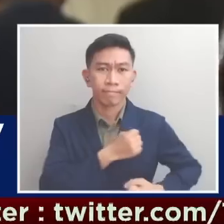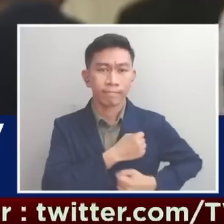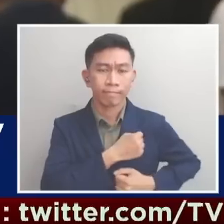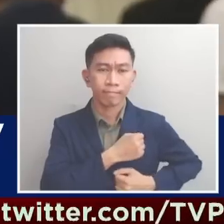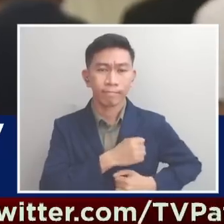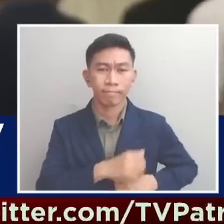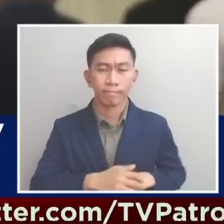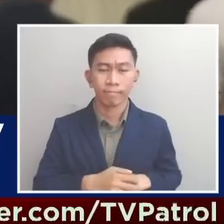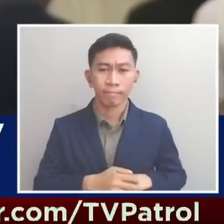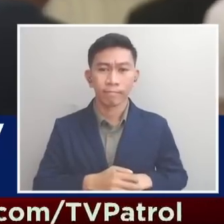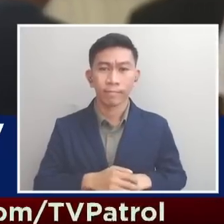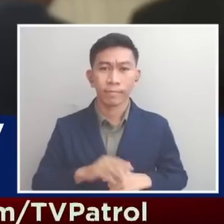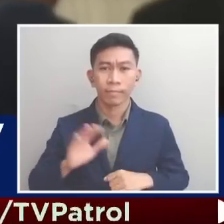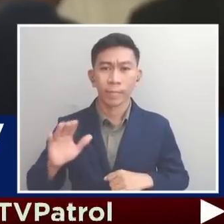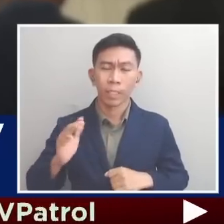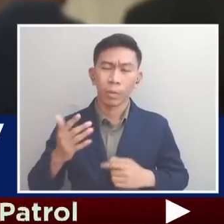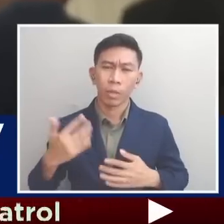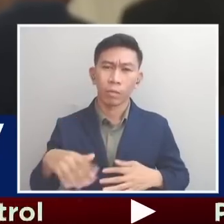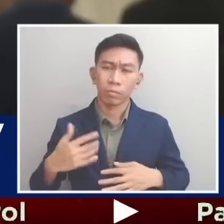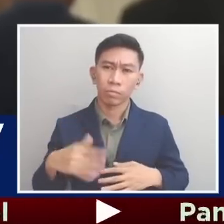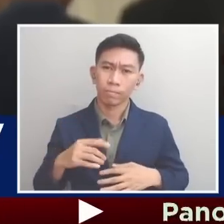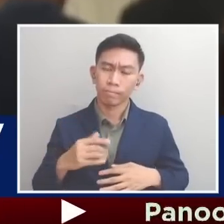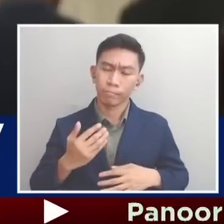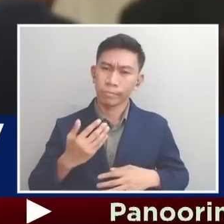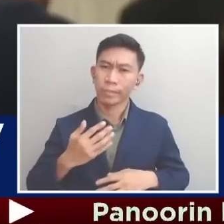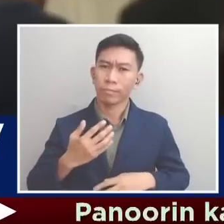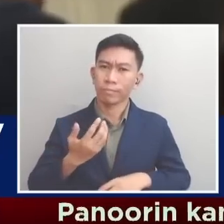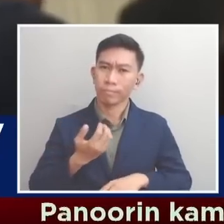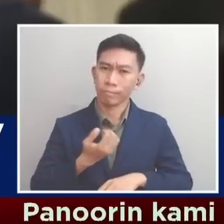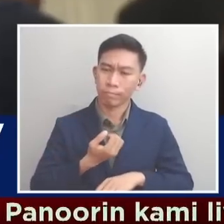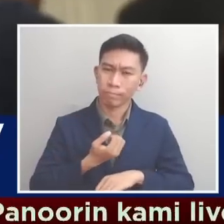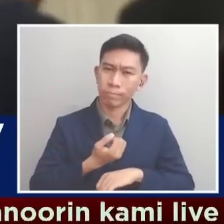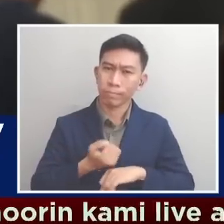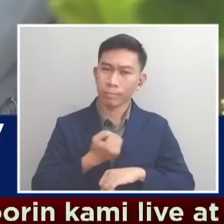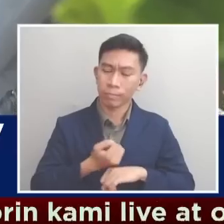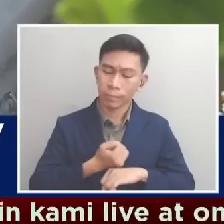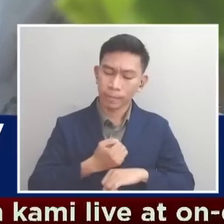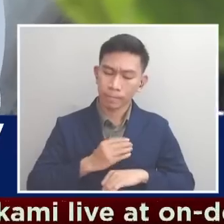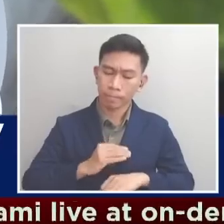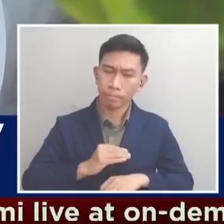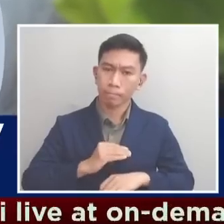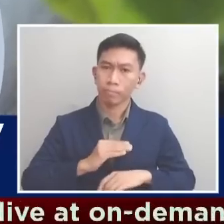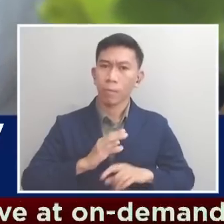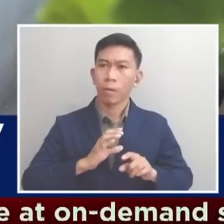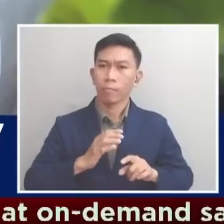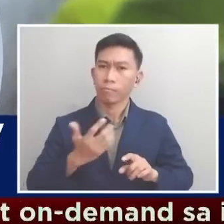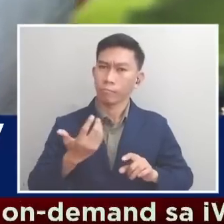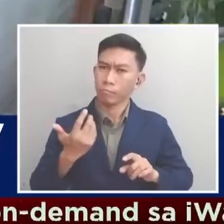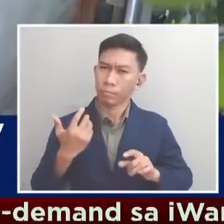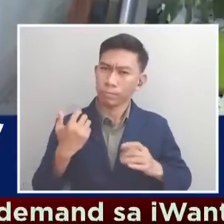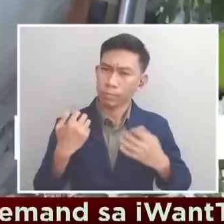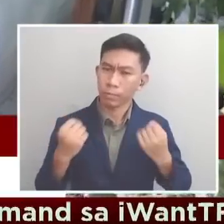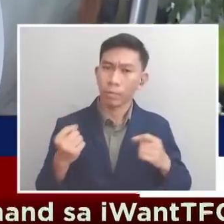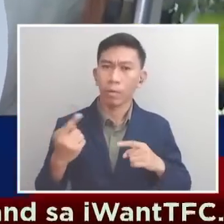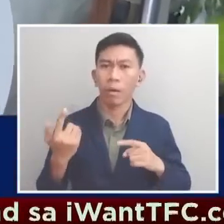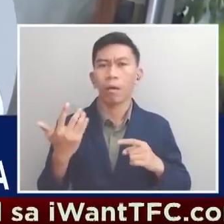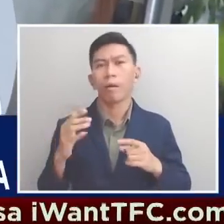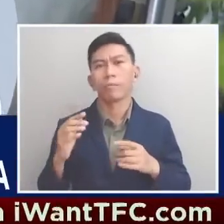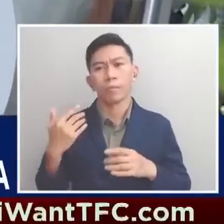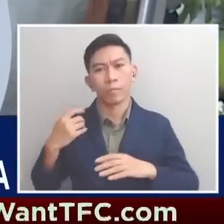Yung fighting spirit niya, hindi lang sa pagiging sundalo, gamit niya sa legislation. Ang byuda ni Biazon na si